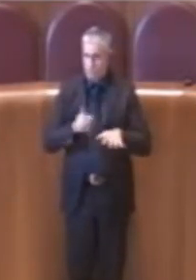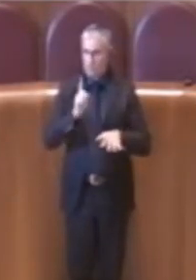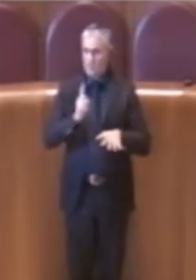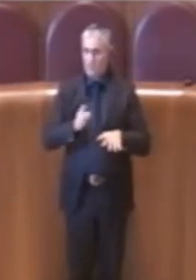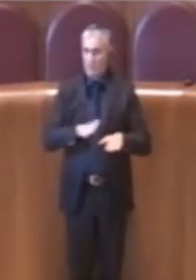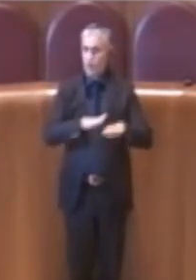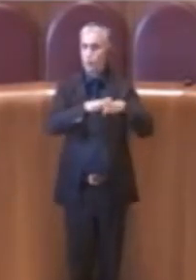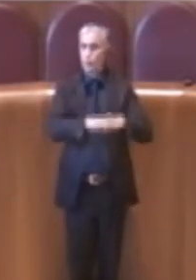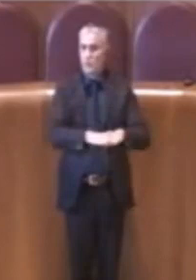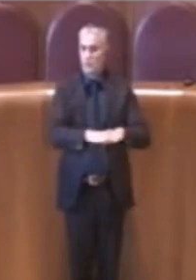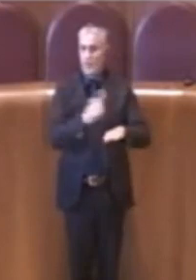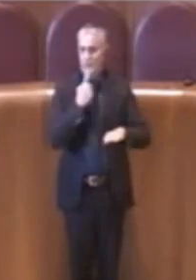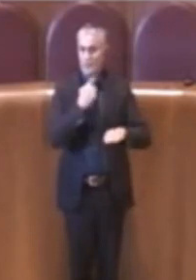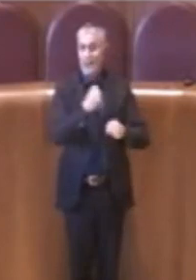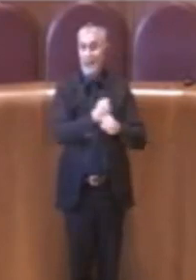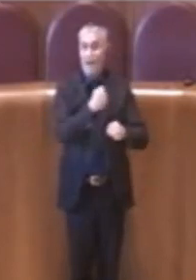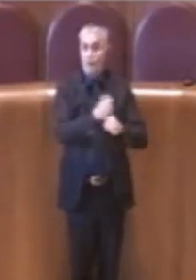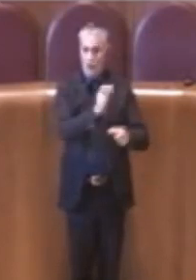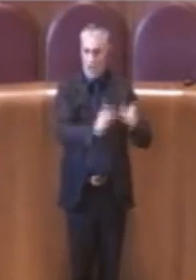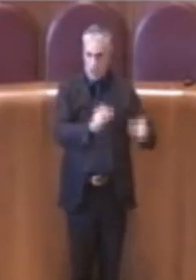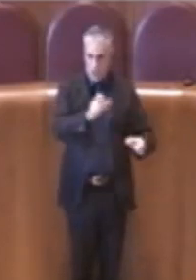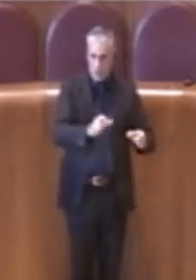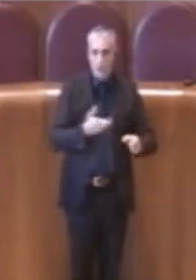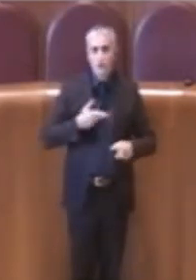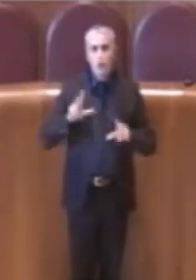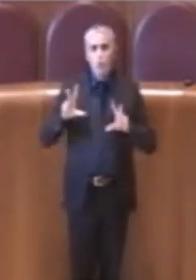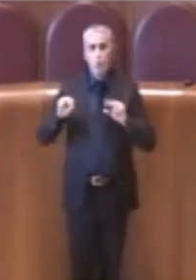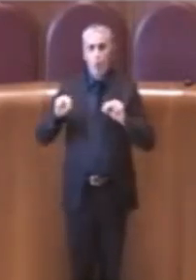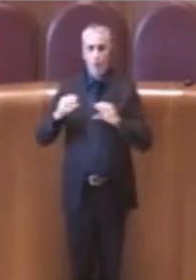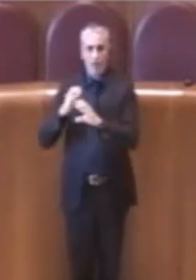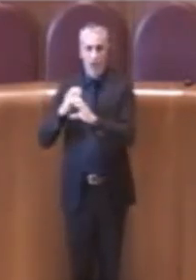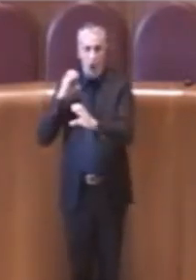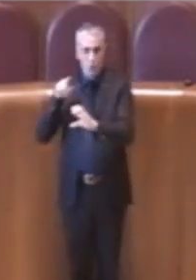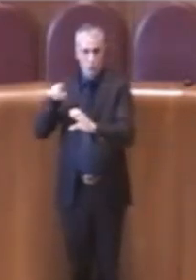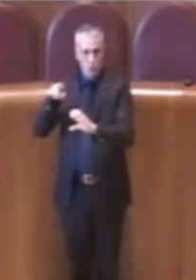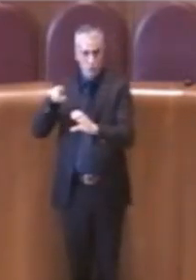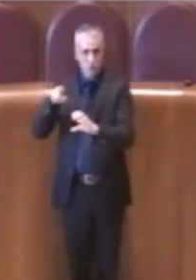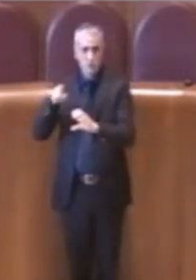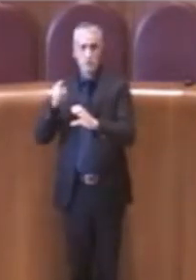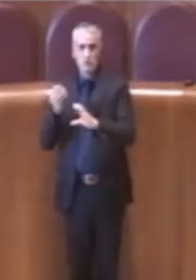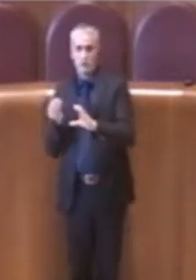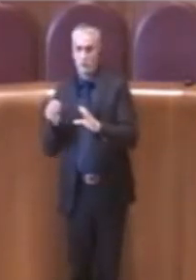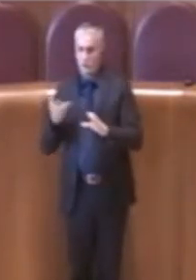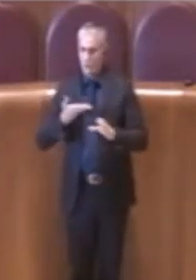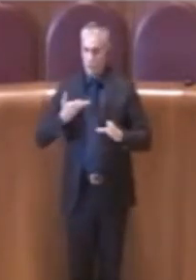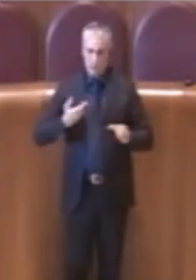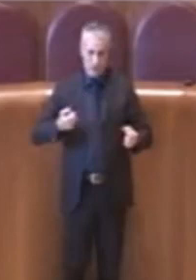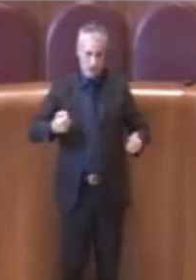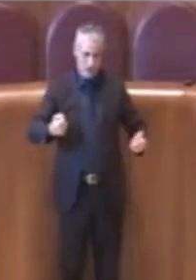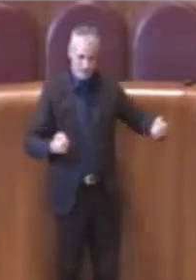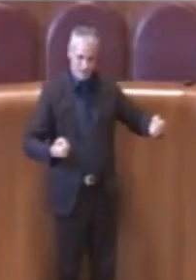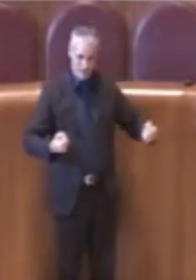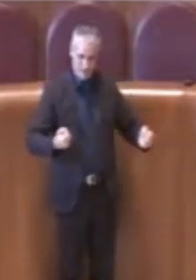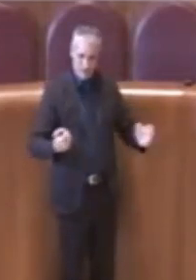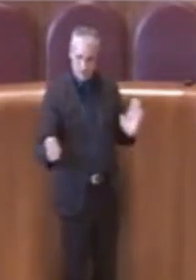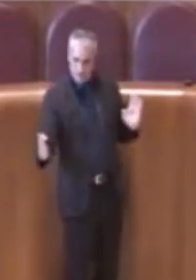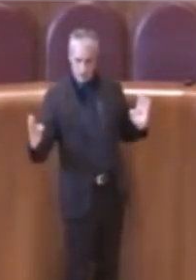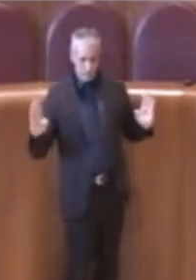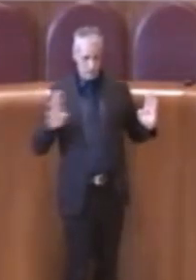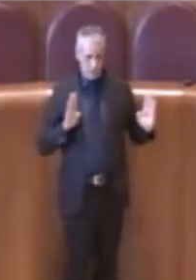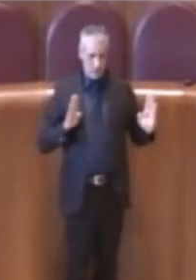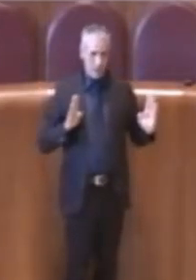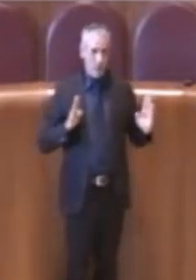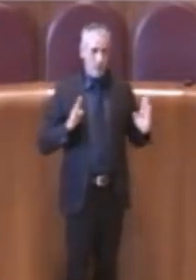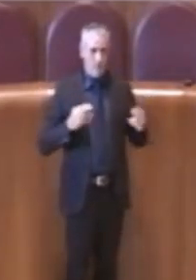i lavoratori, a cominciare dai nuovi autobus che hanno delle cabine protette, ma